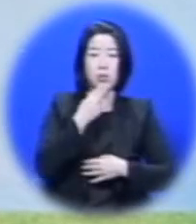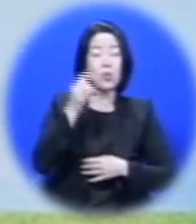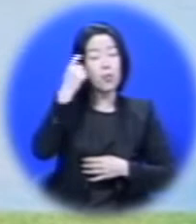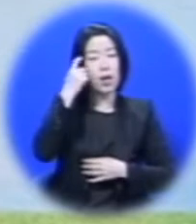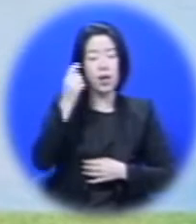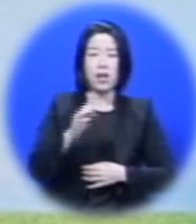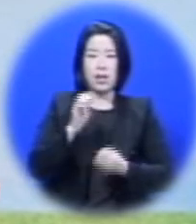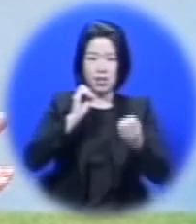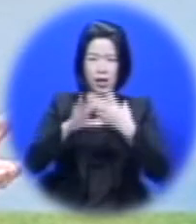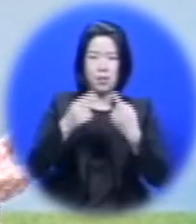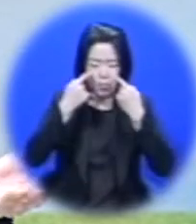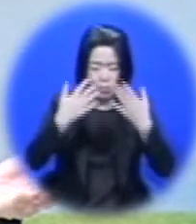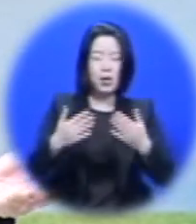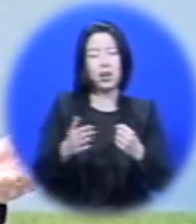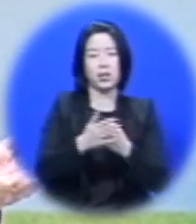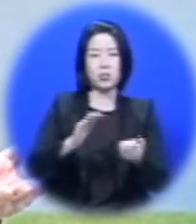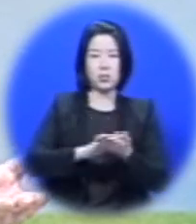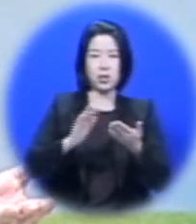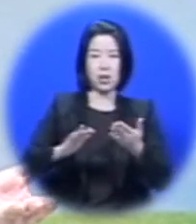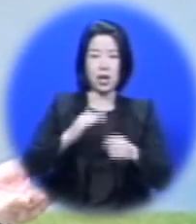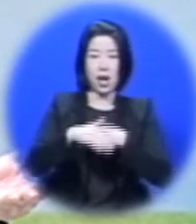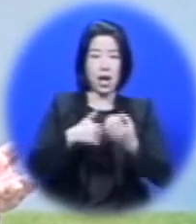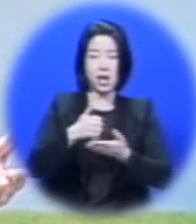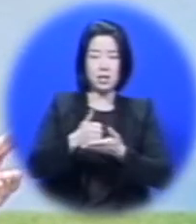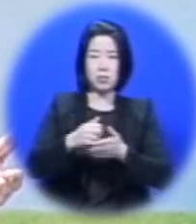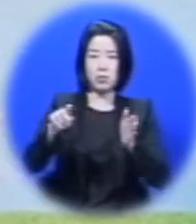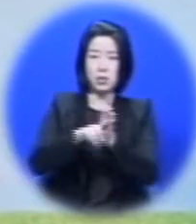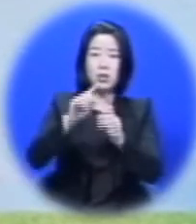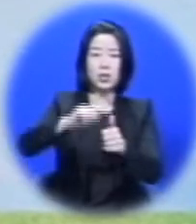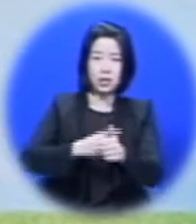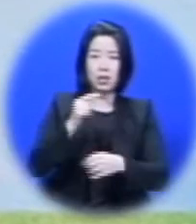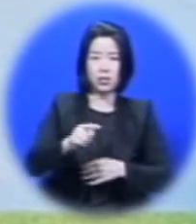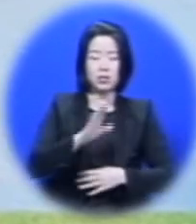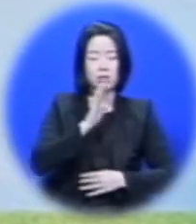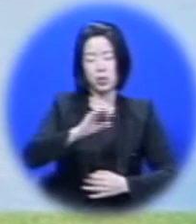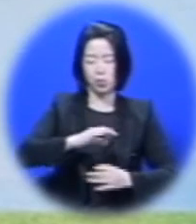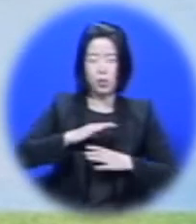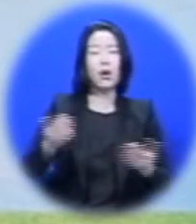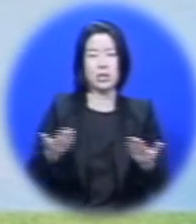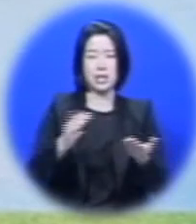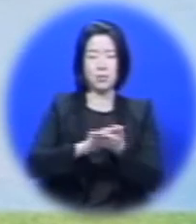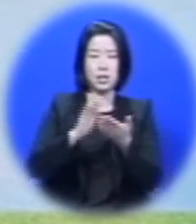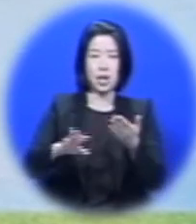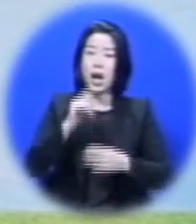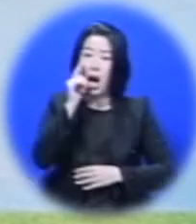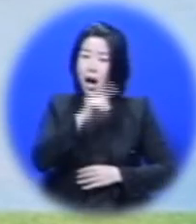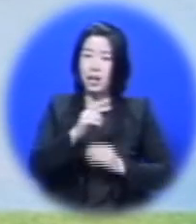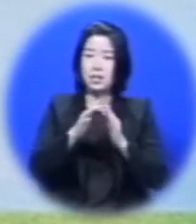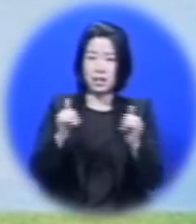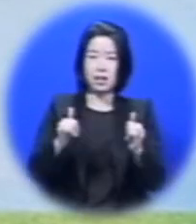분명하니까. 여러분, 하나님이 믿어진다는 것은 정말 놀라운 일입니다. 악한